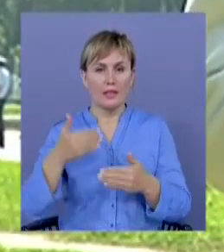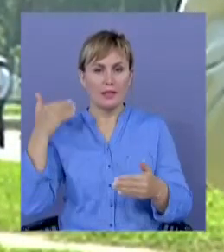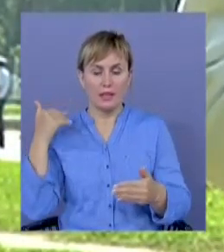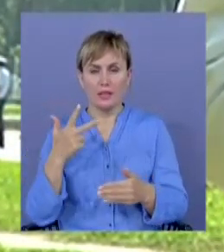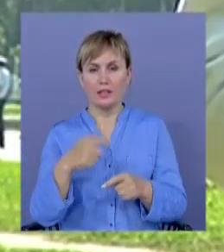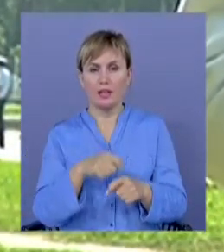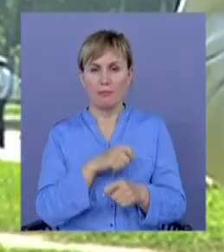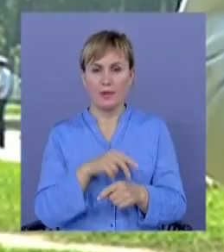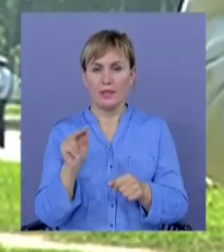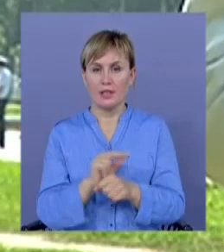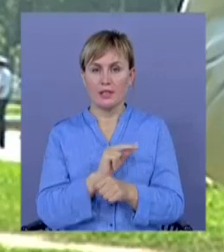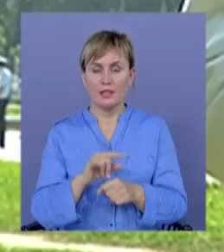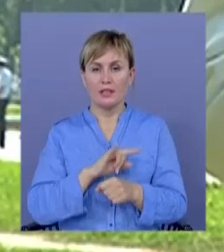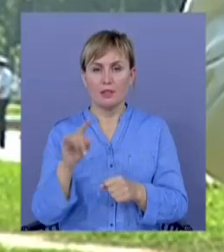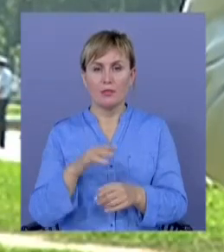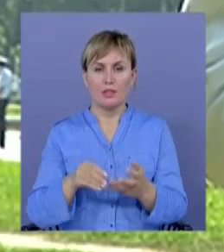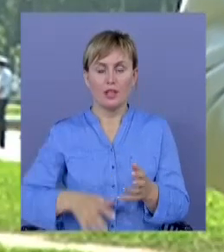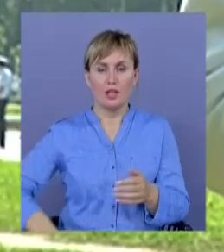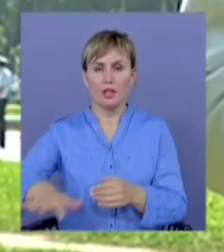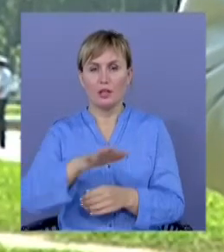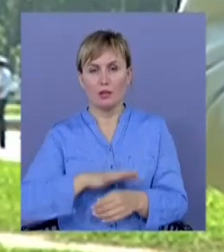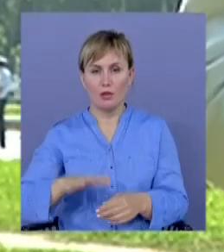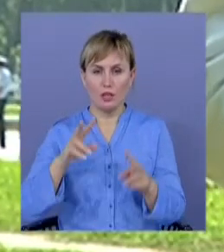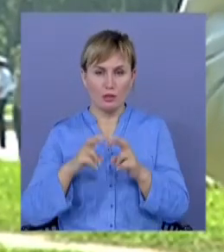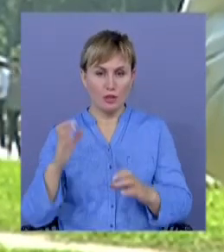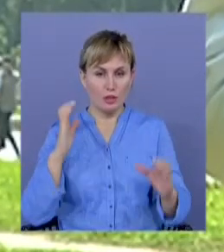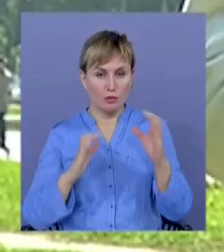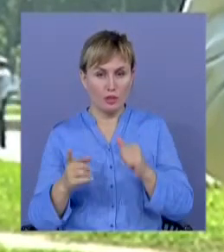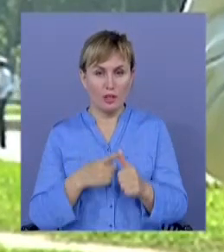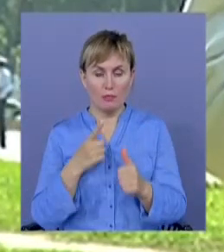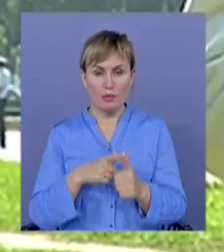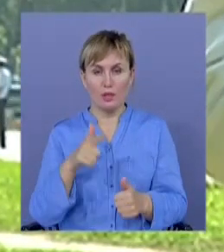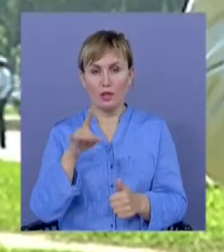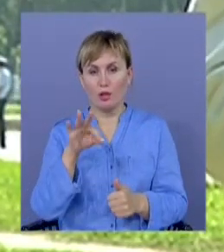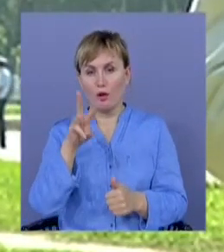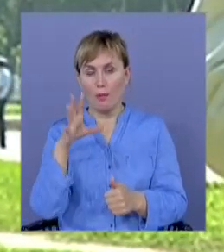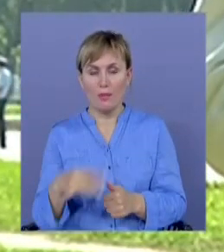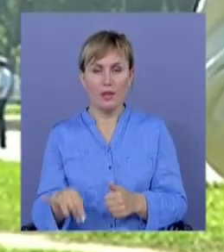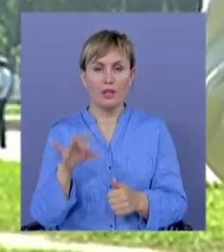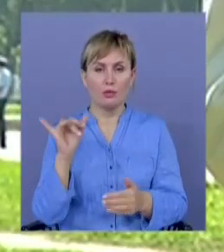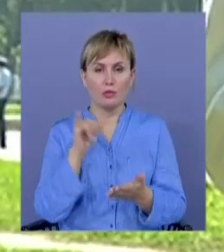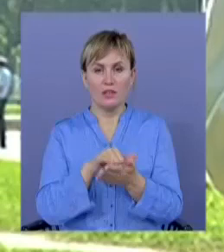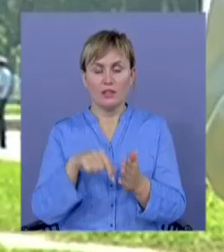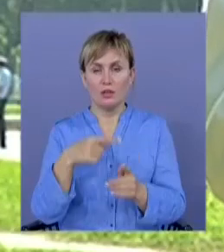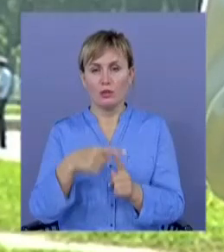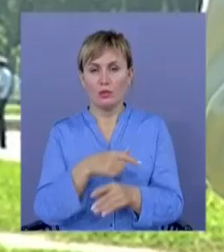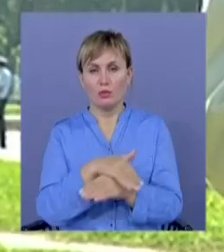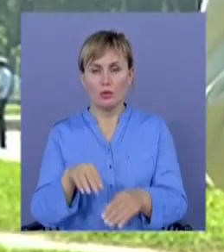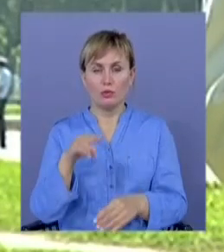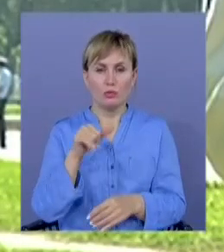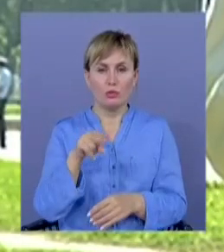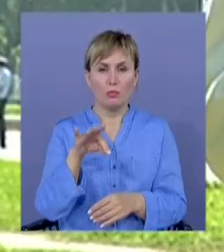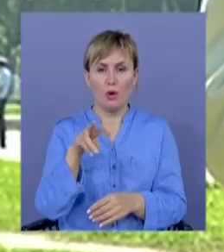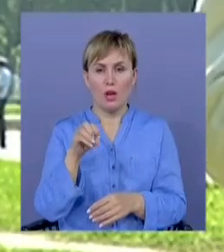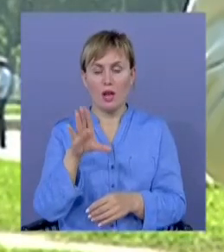3. Отреставрировали самолет на территории Летно-исследовательского института имени Громова и установили здесь, на пересечении улицы Туполева